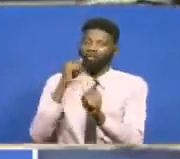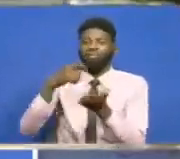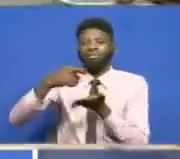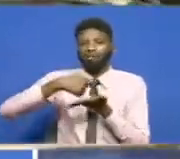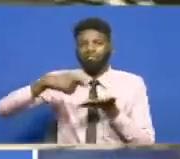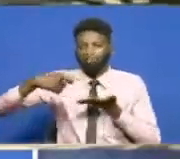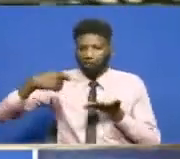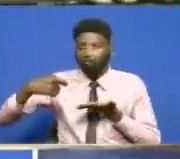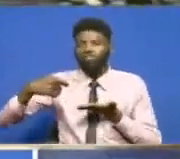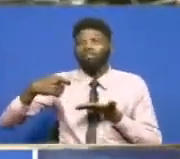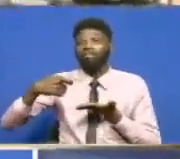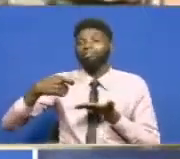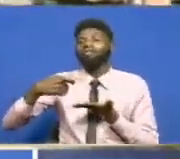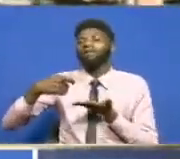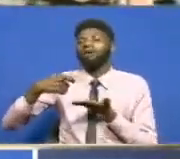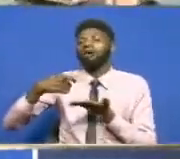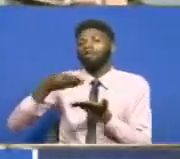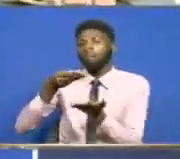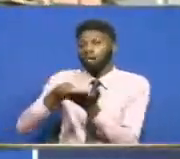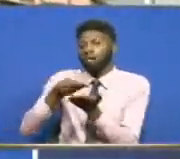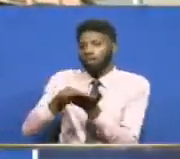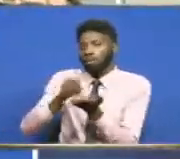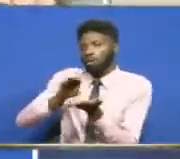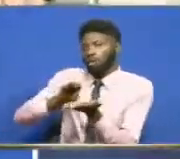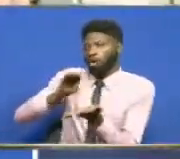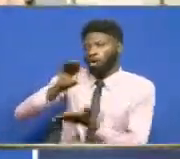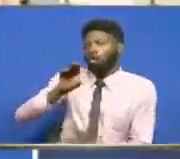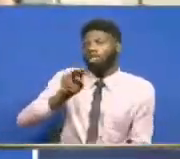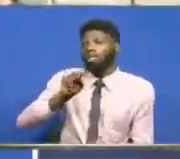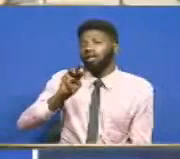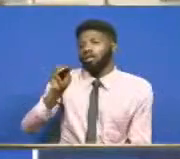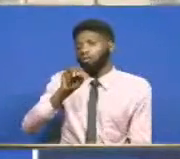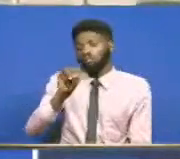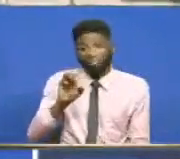kaunti ambao ulitengea shirika la huduma kwa jiji la Nairobi shilingi